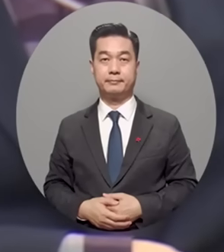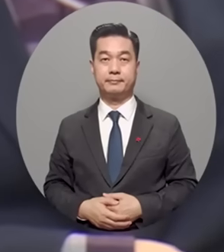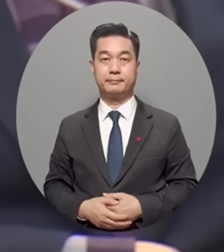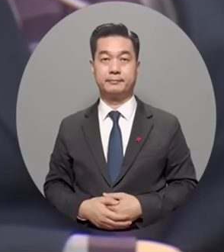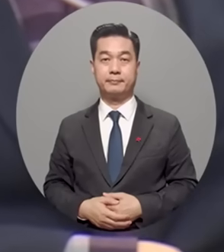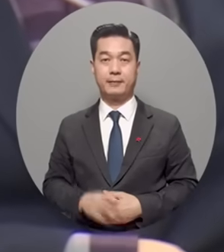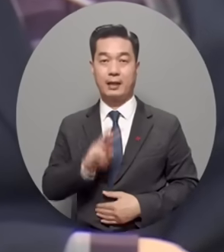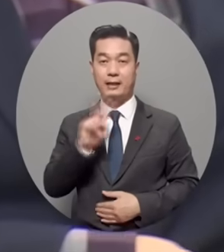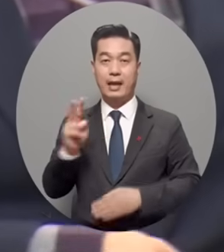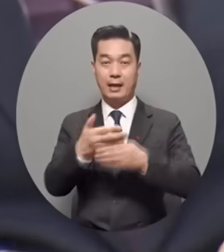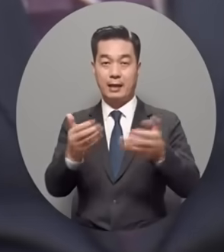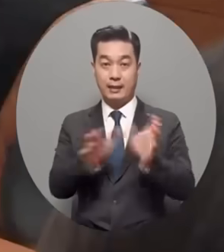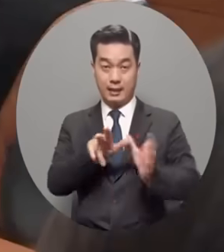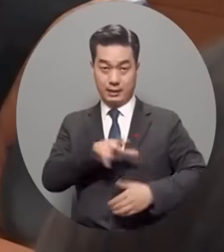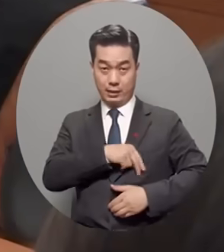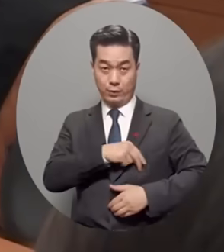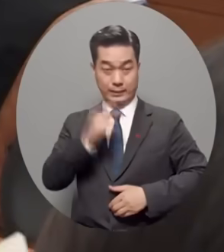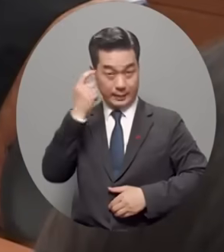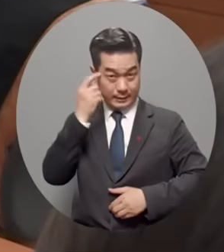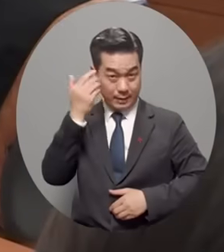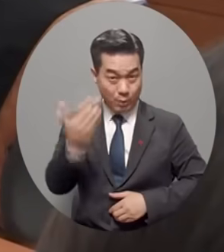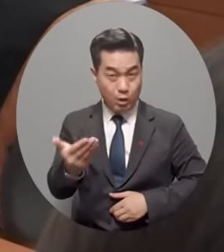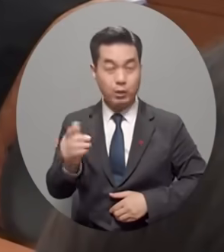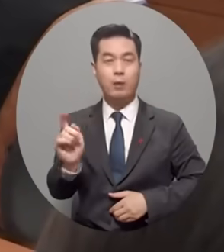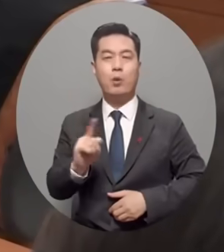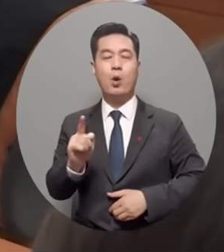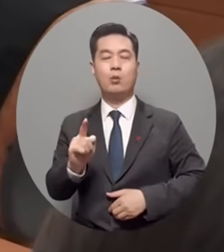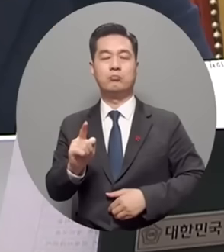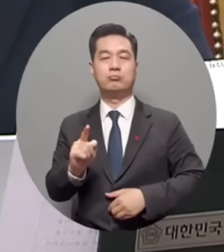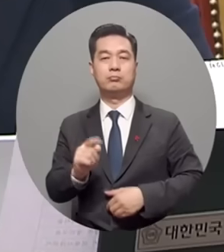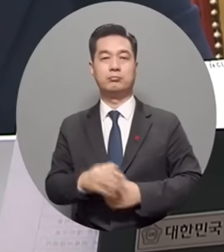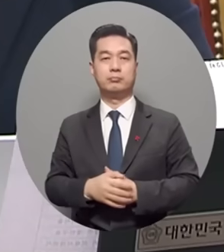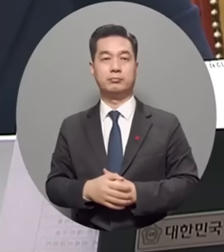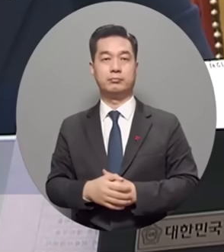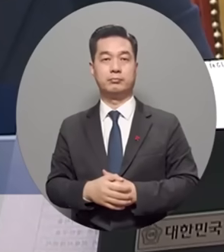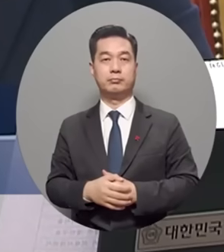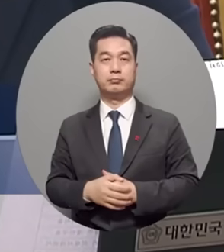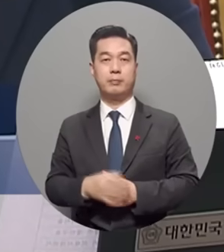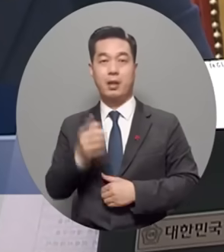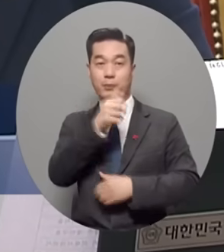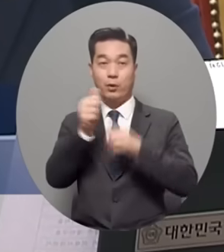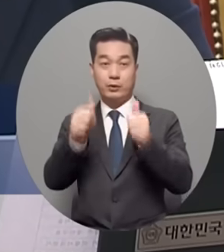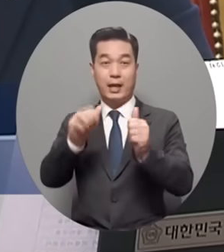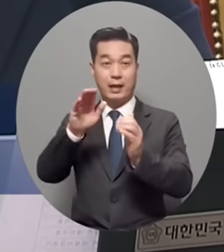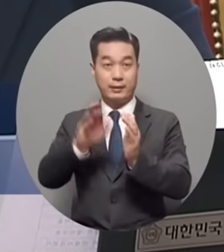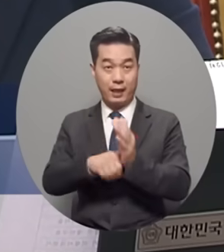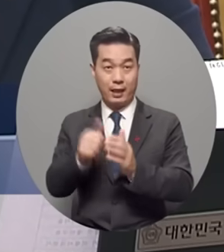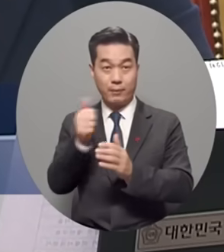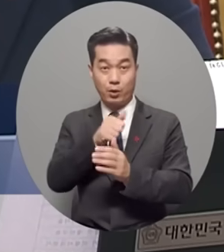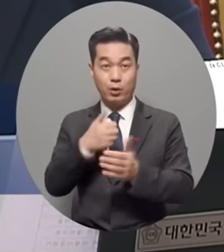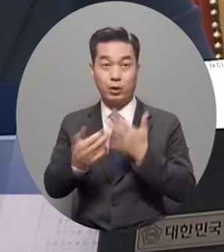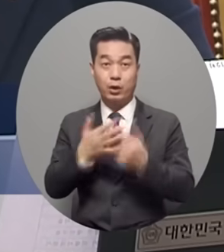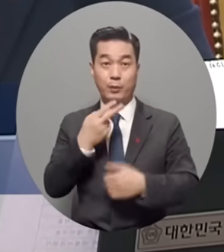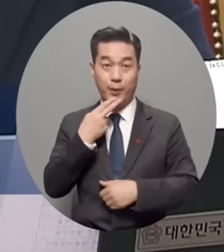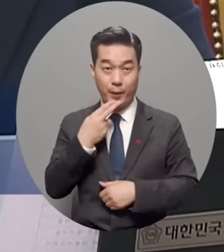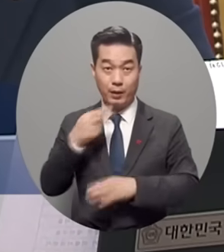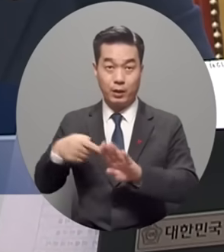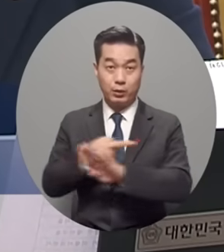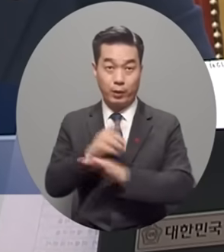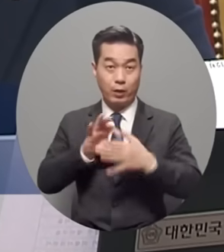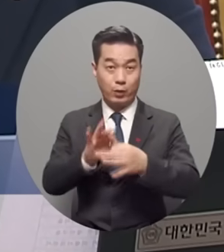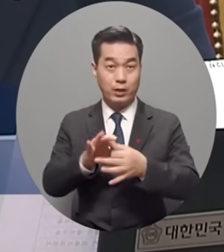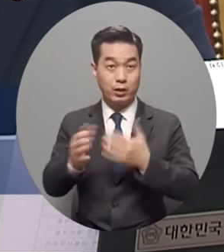야당 의원들은 김홍일 후보자의 자질 논란부터 부각시켰습니다. 변호사 시절 변론 경험 없음, 그 외에 관련 경력도 없음.